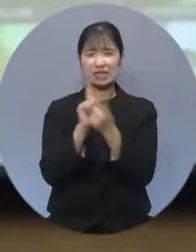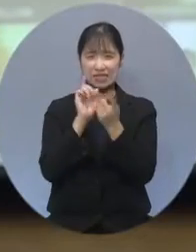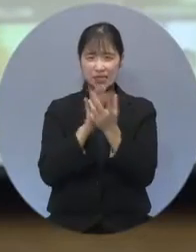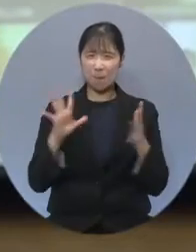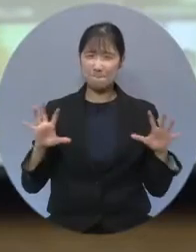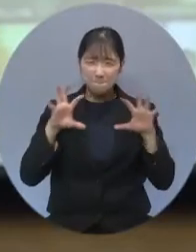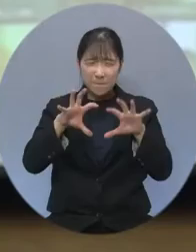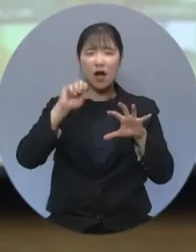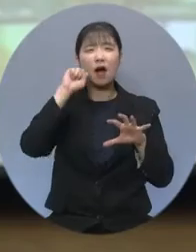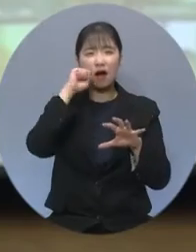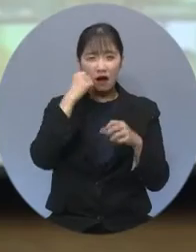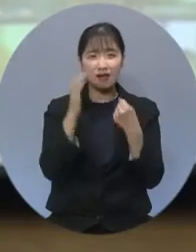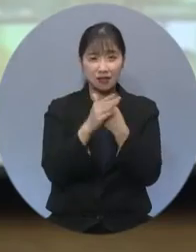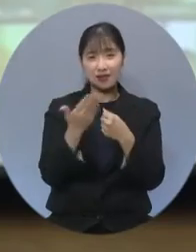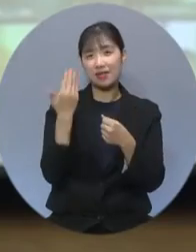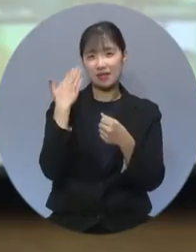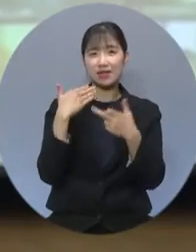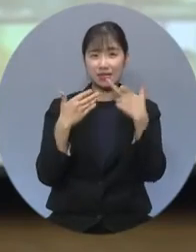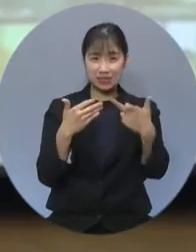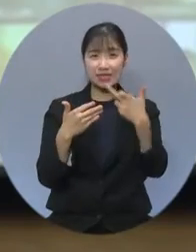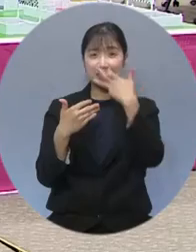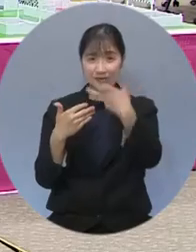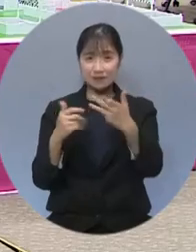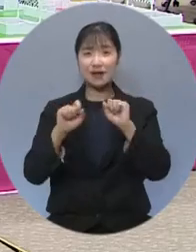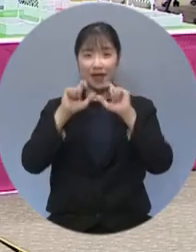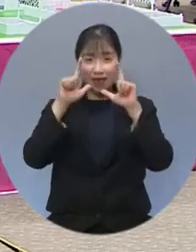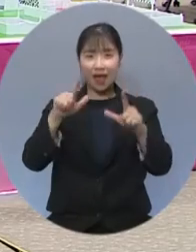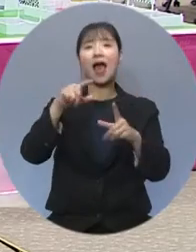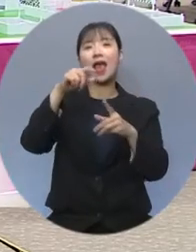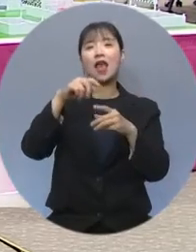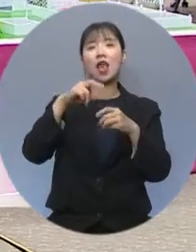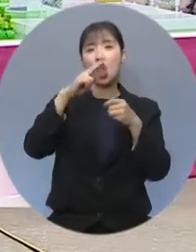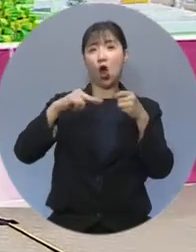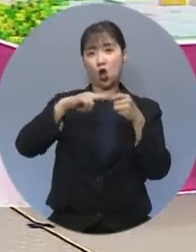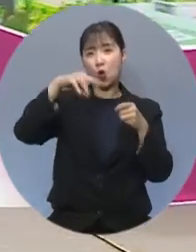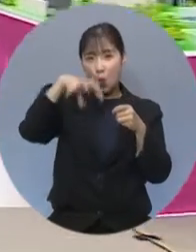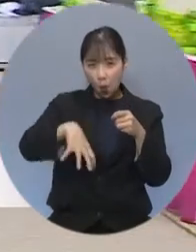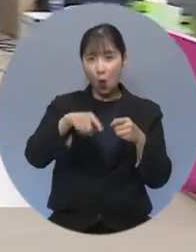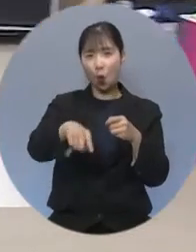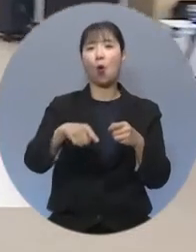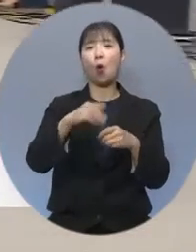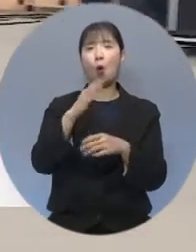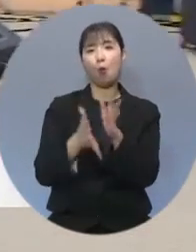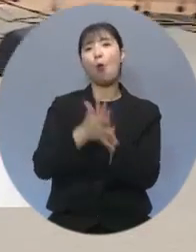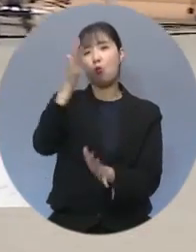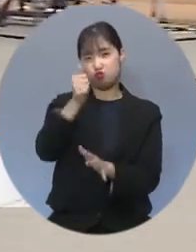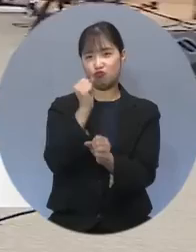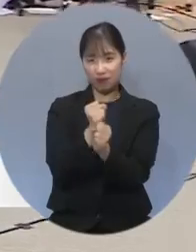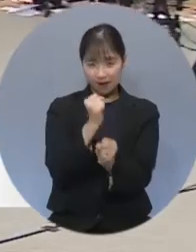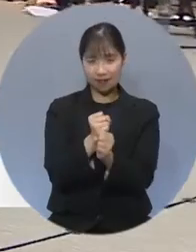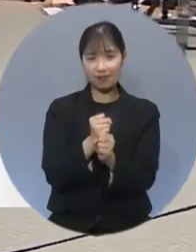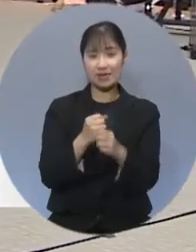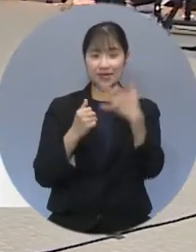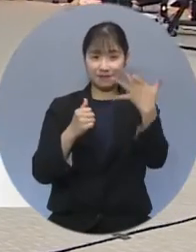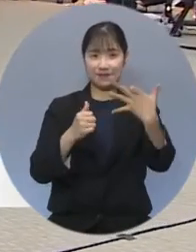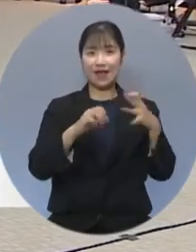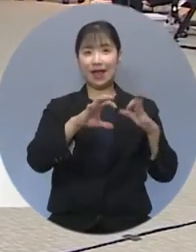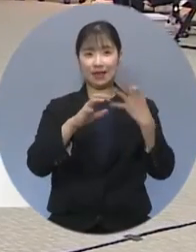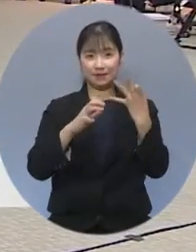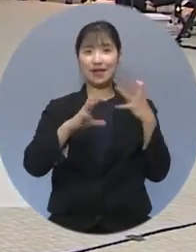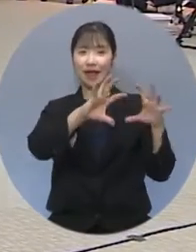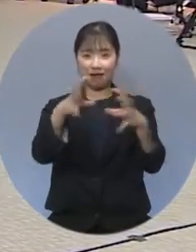지난 17일과 18일 여의도 이룸센터에 본부가 마련되고 14개국 장애 청소년들이 온라인에